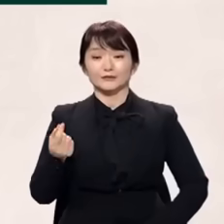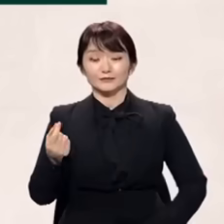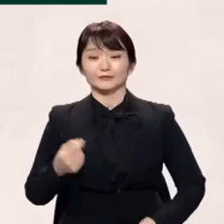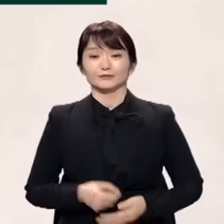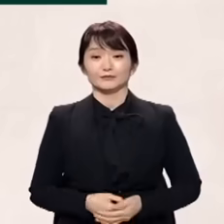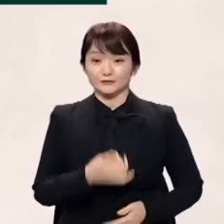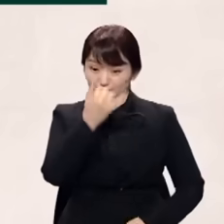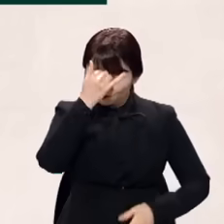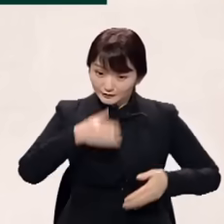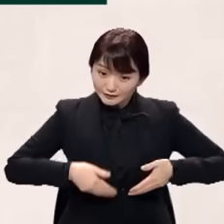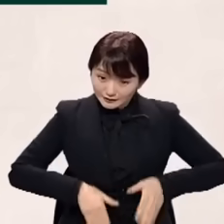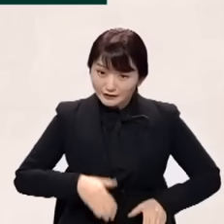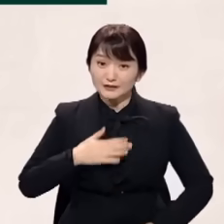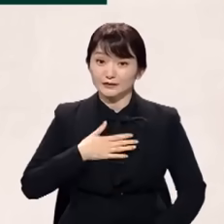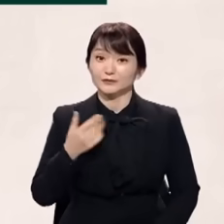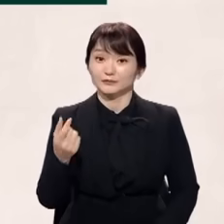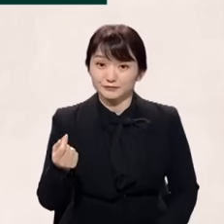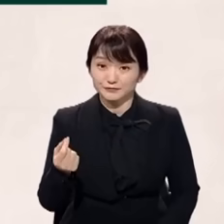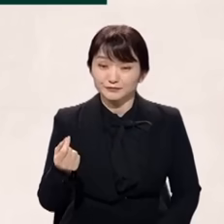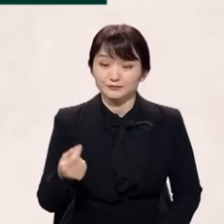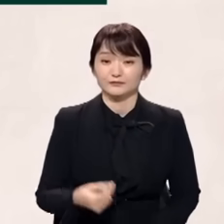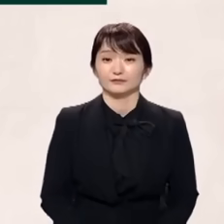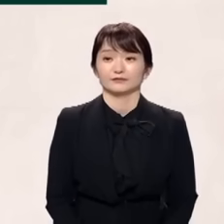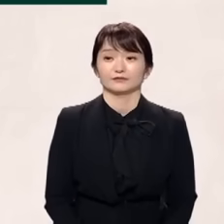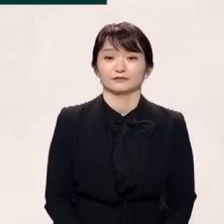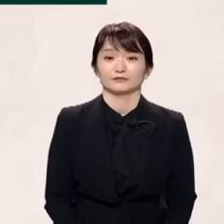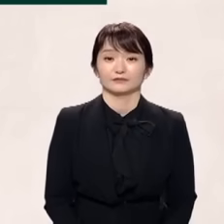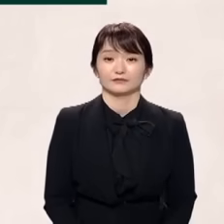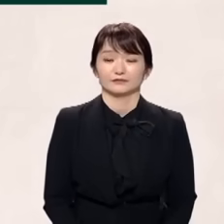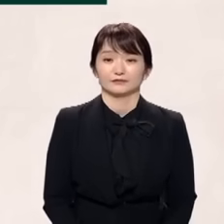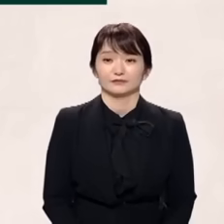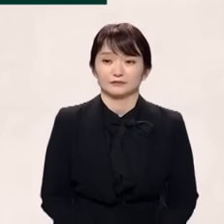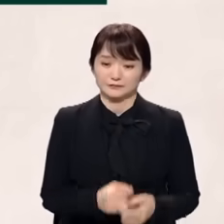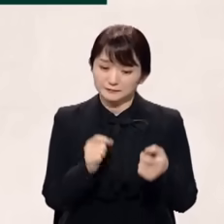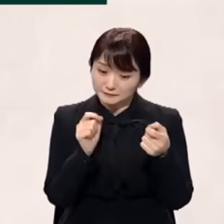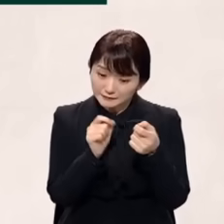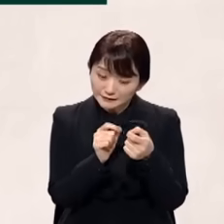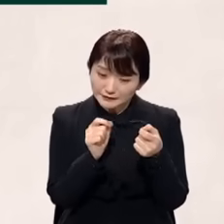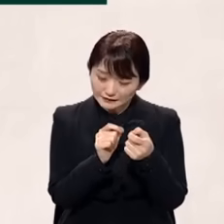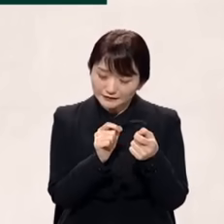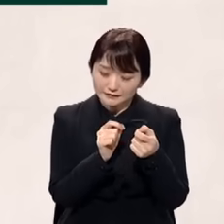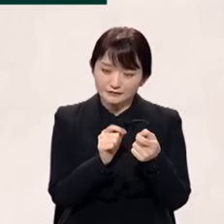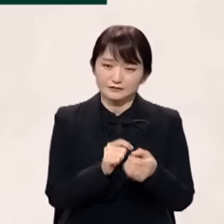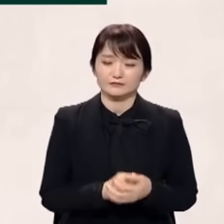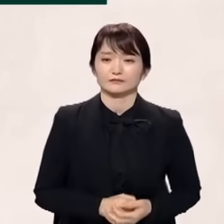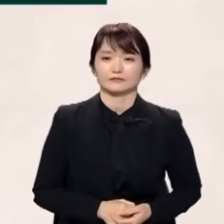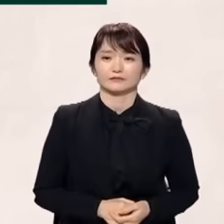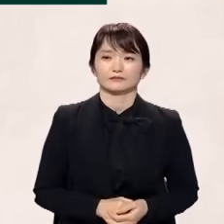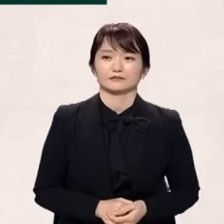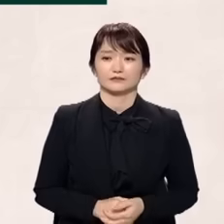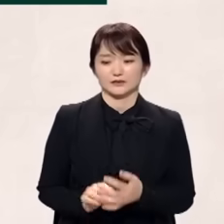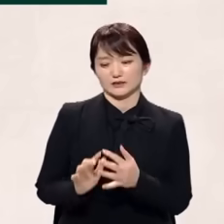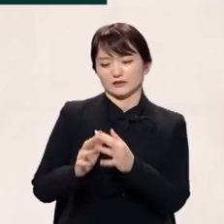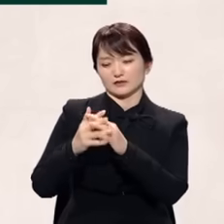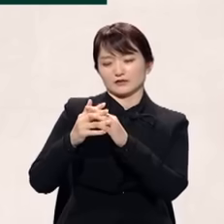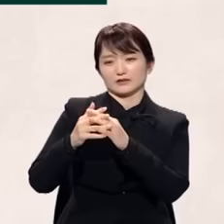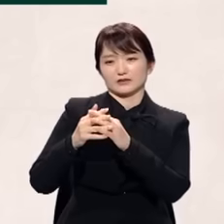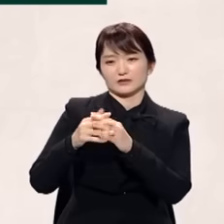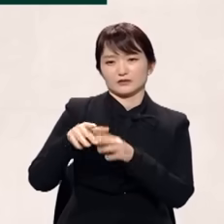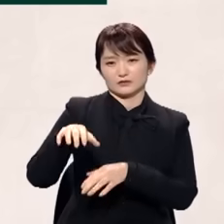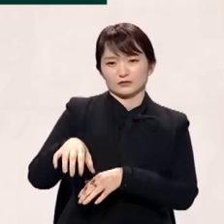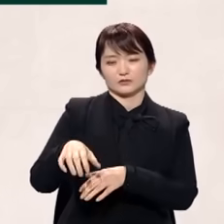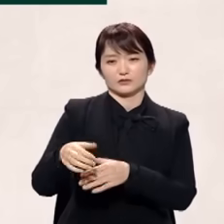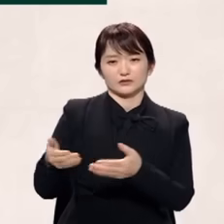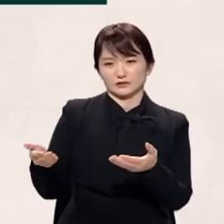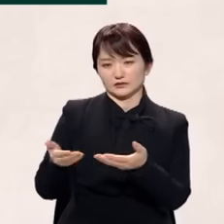충청도 출신이면 저도 충청도 출신이에요 이런 식으로 괜히 친밀감을 빚어냈던 거고 그리고 건설 현장에서 일을 했다라고 했지